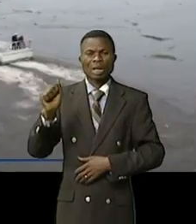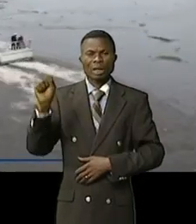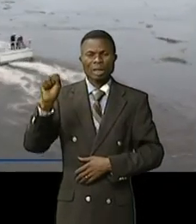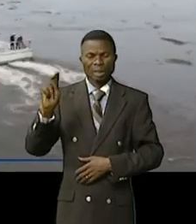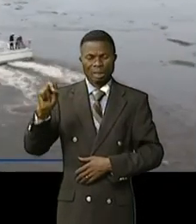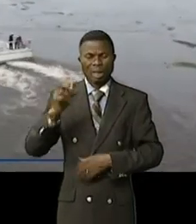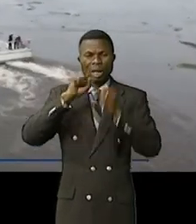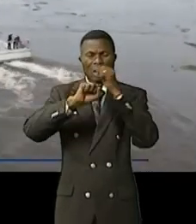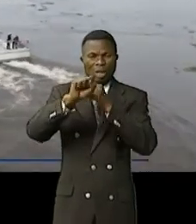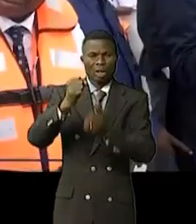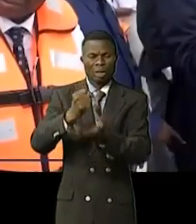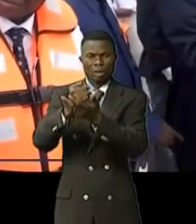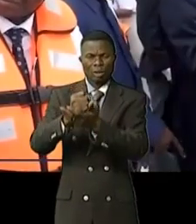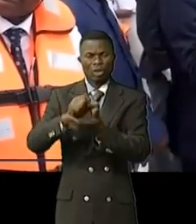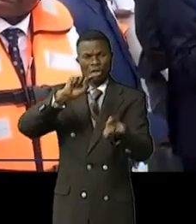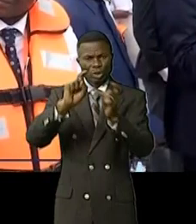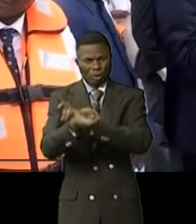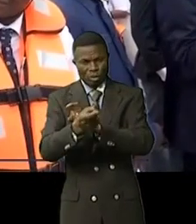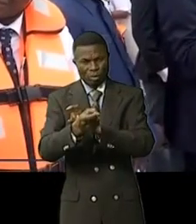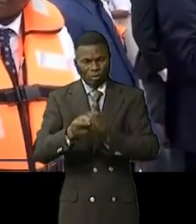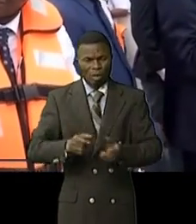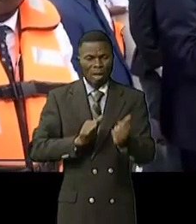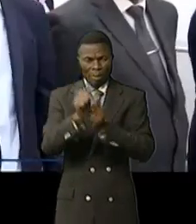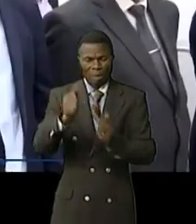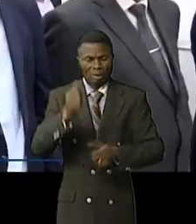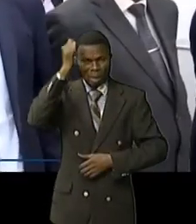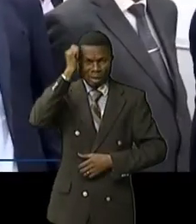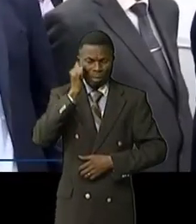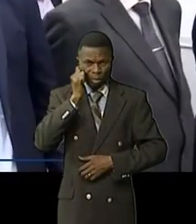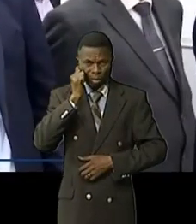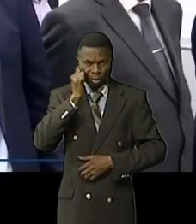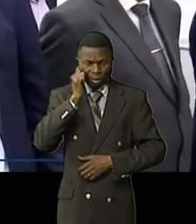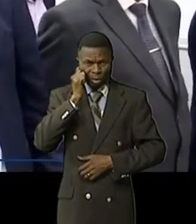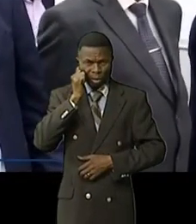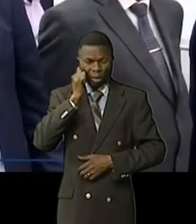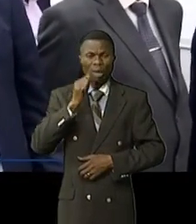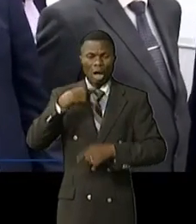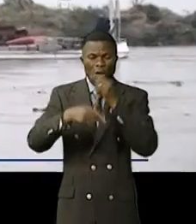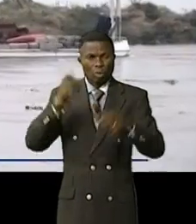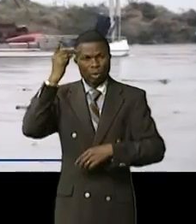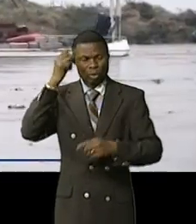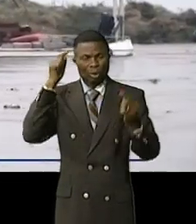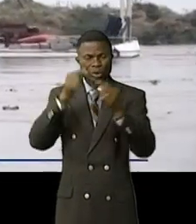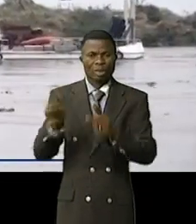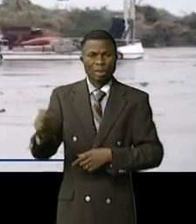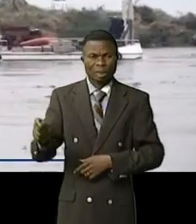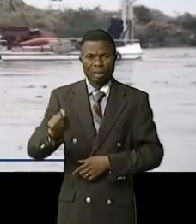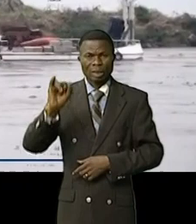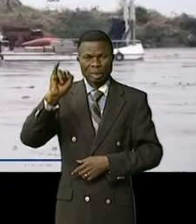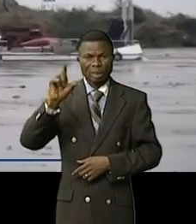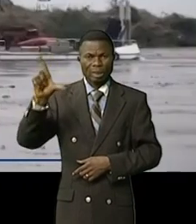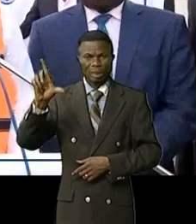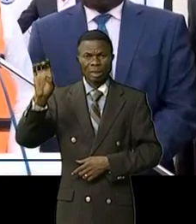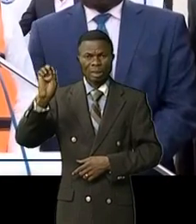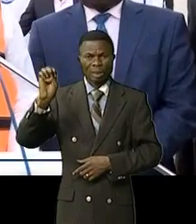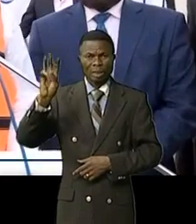va permettre l'amélioration de la voie fluviale et la crue allant de Kinshasa au territoire d'Ilebo dans le